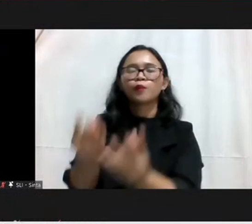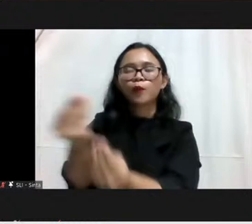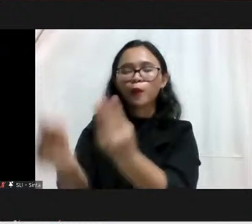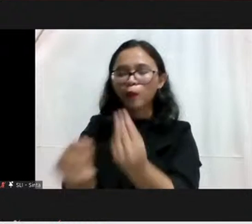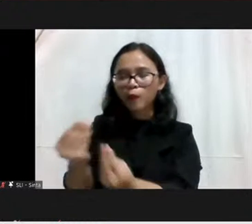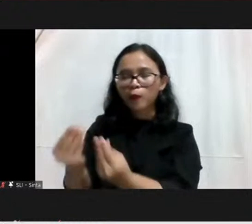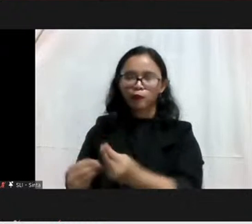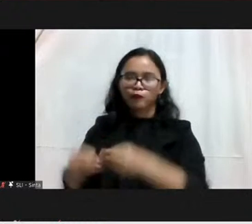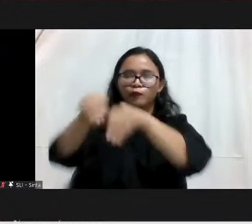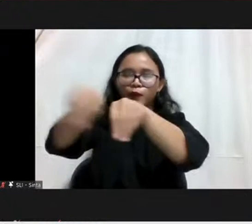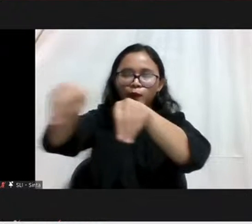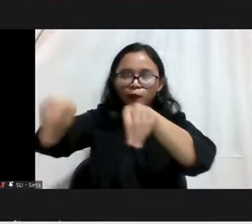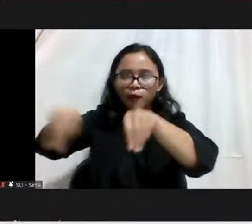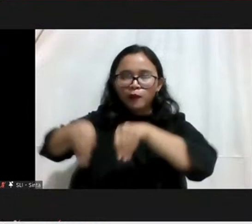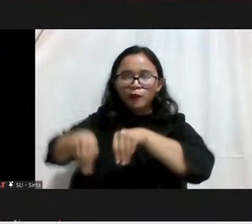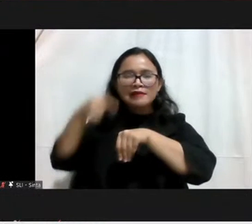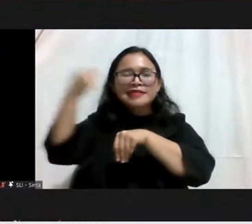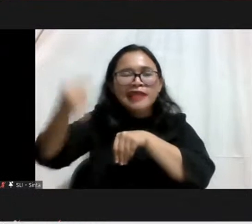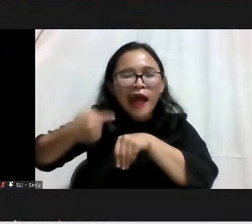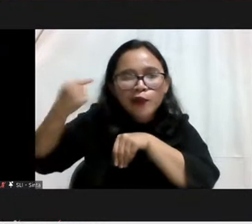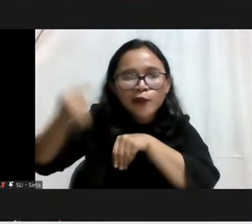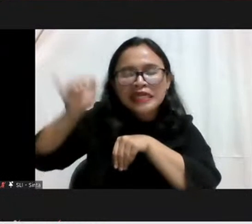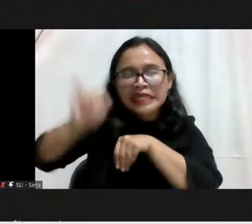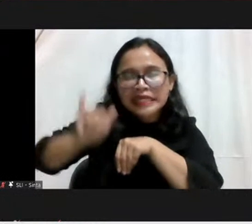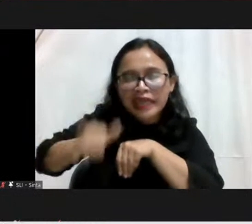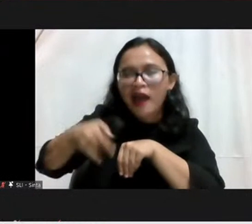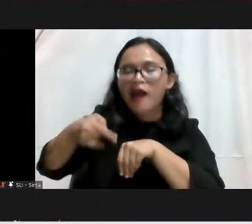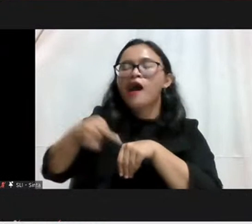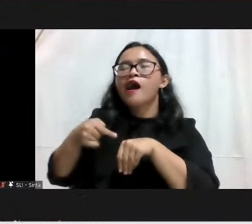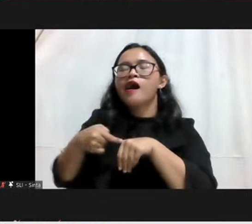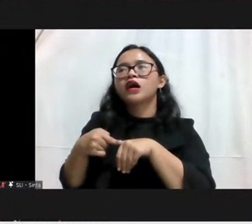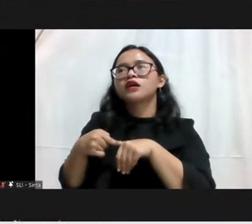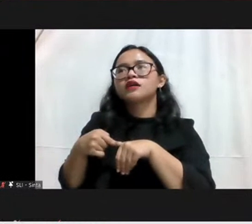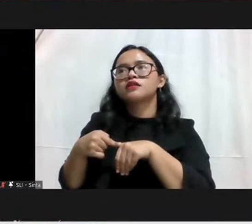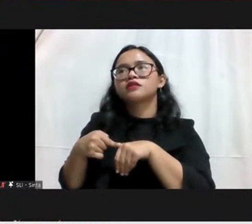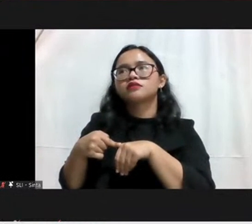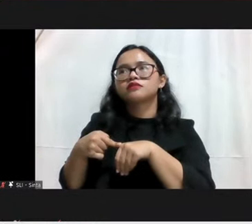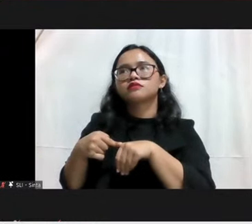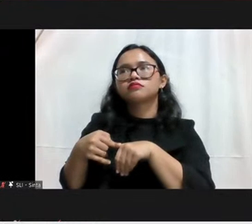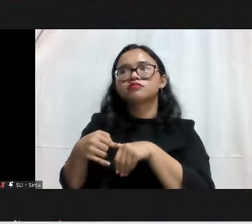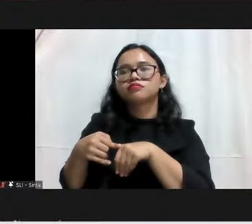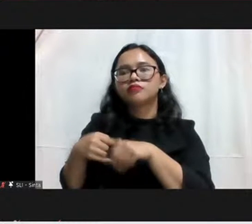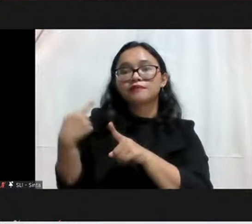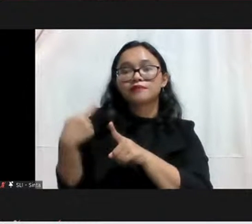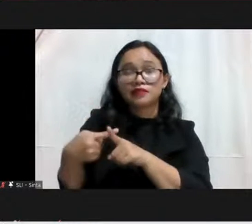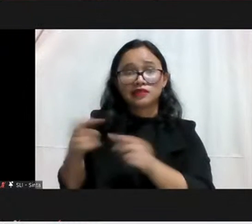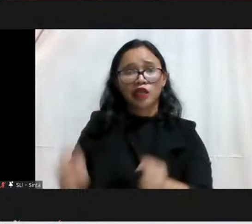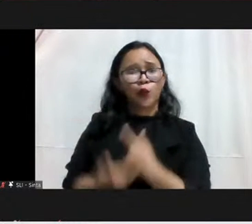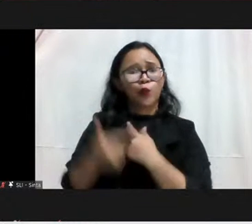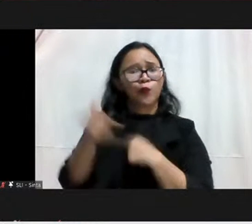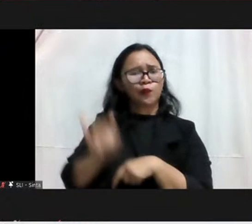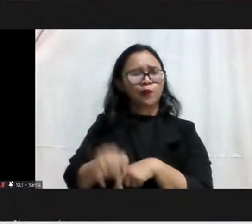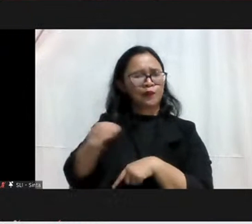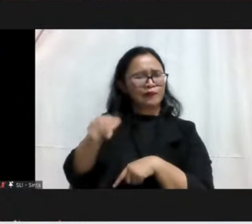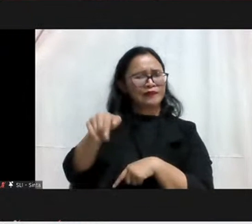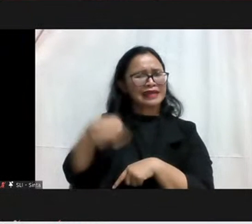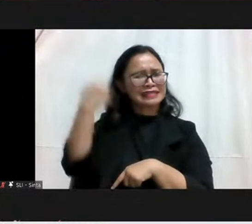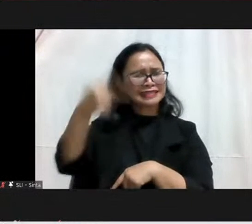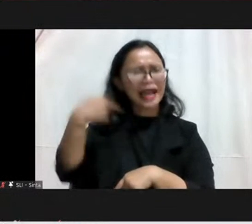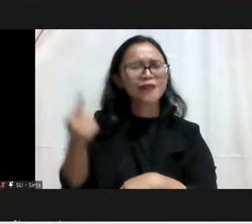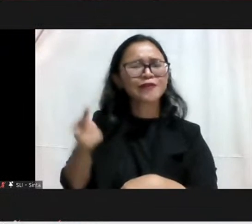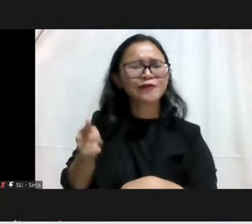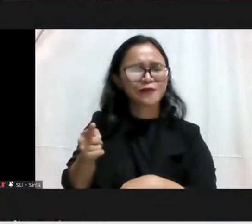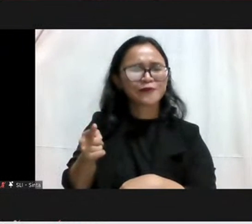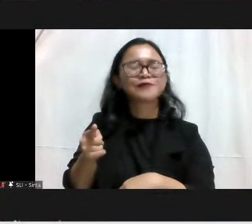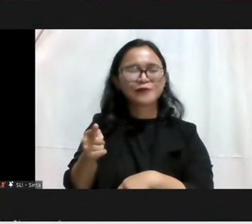dari dari apa eh eh eh ehelyood mereka dan ini dalam konteks sekarang yang